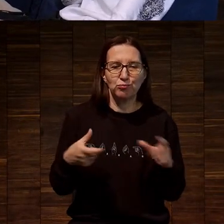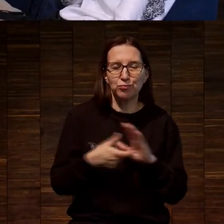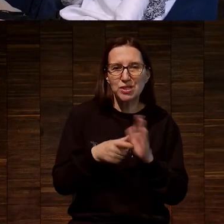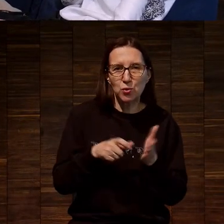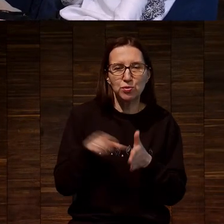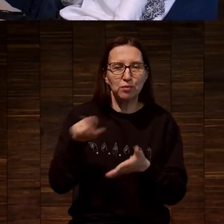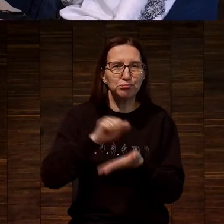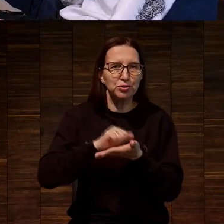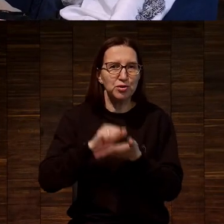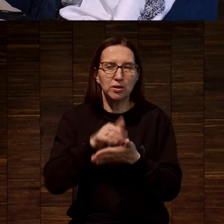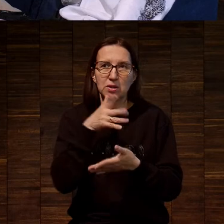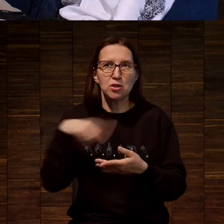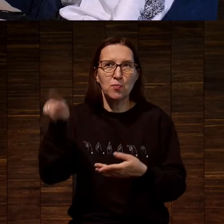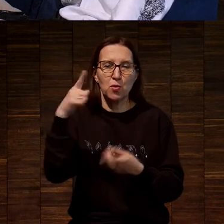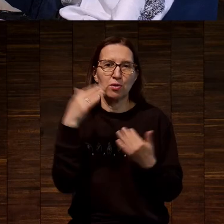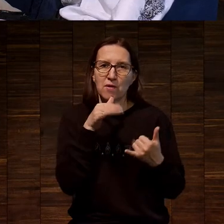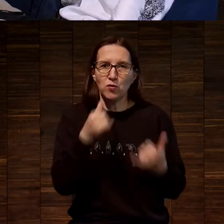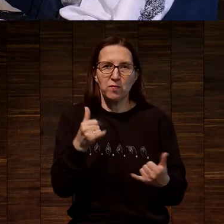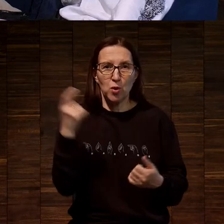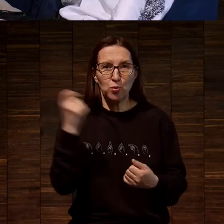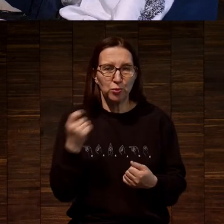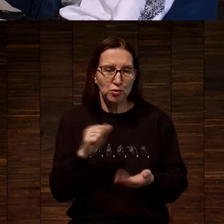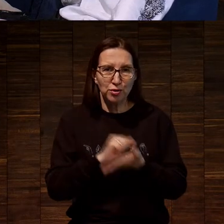современные авторы и